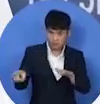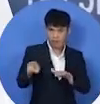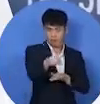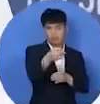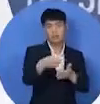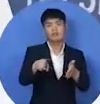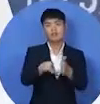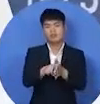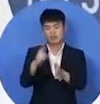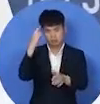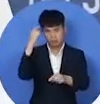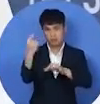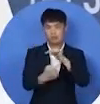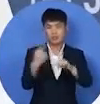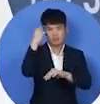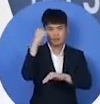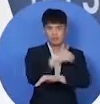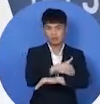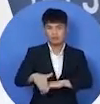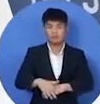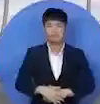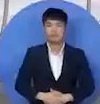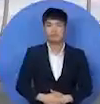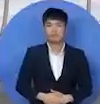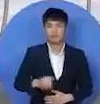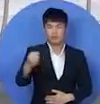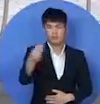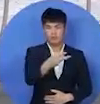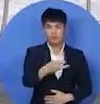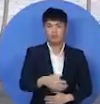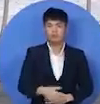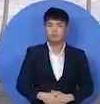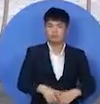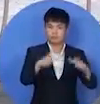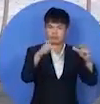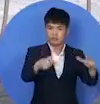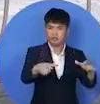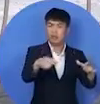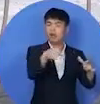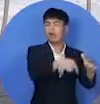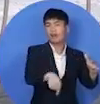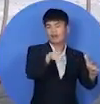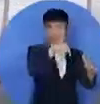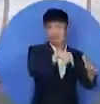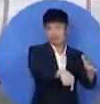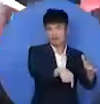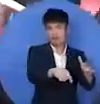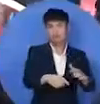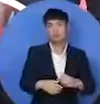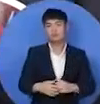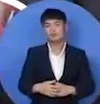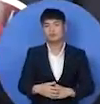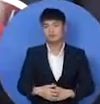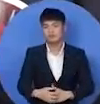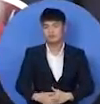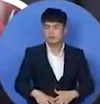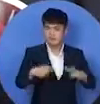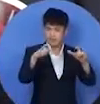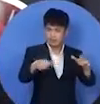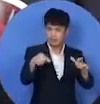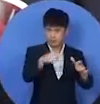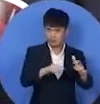할 수 있도록 운영해 나가도록 하겠습니다. 한편 국제과학비즈니스벨트 기능지구로서 과학기술